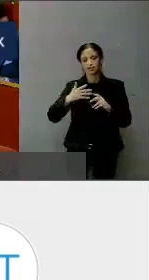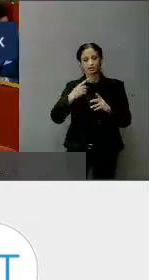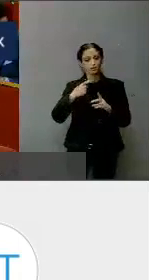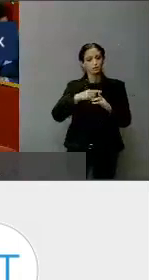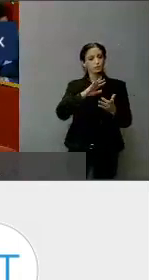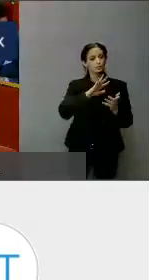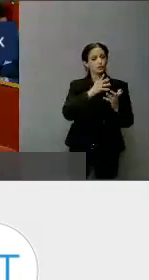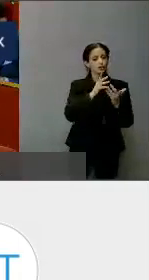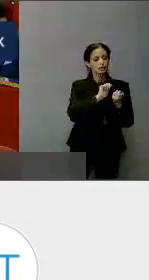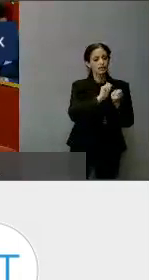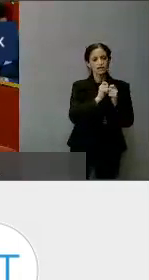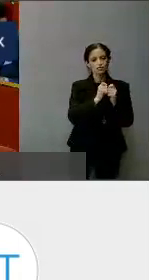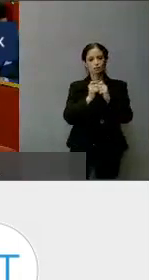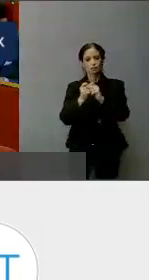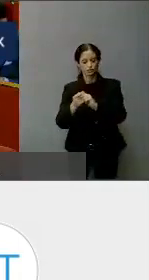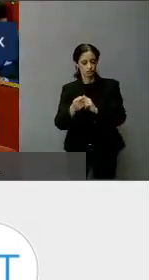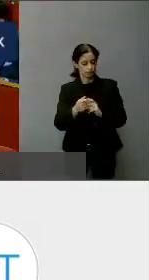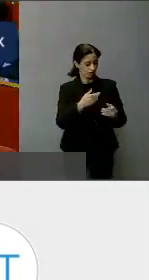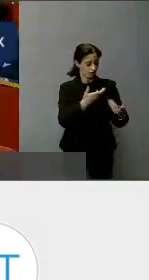territorio